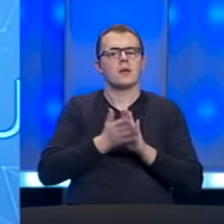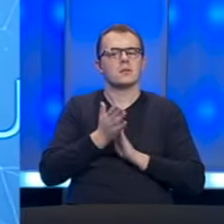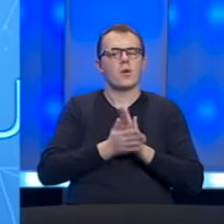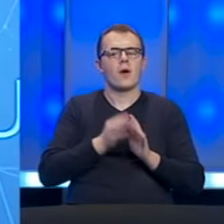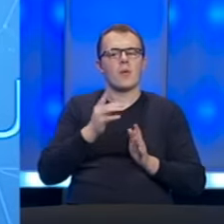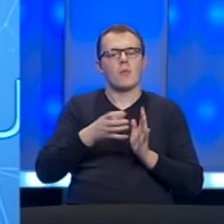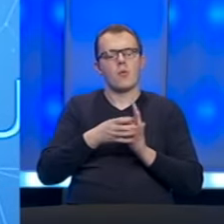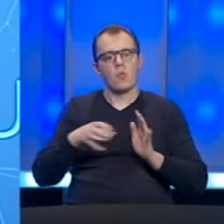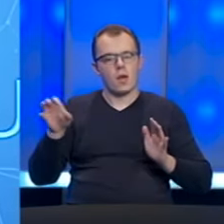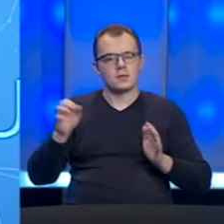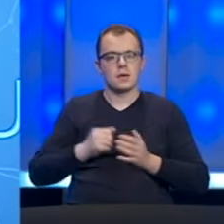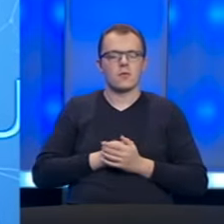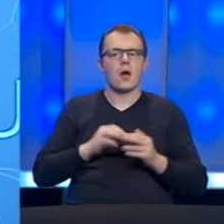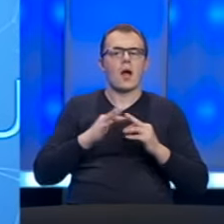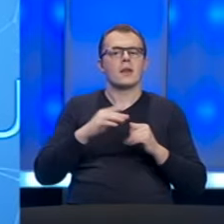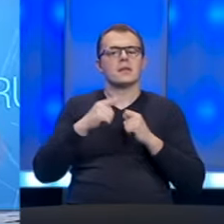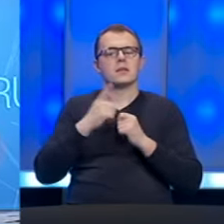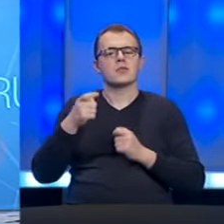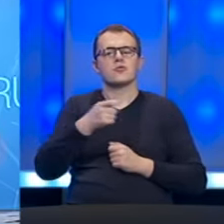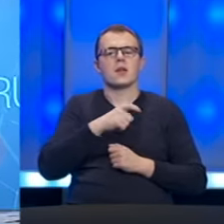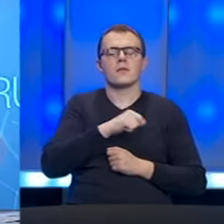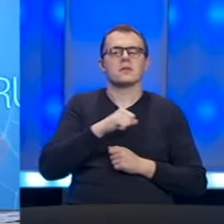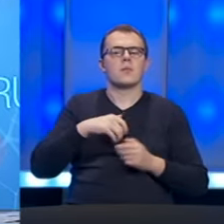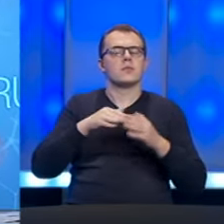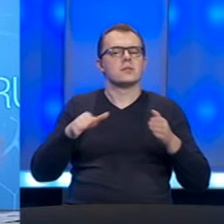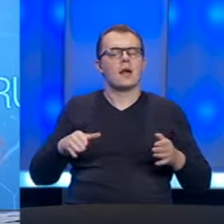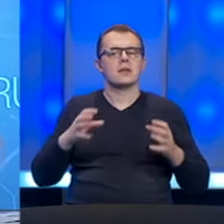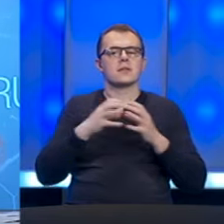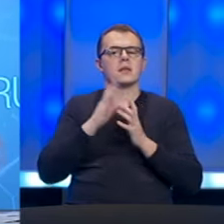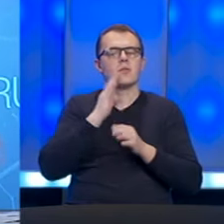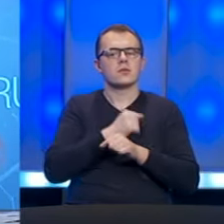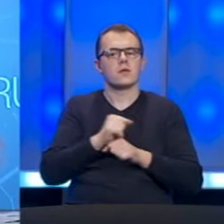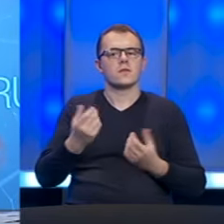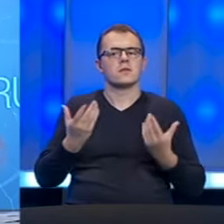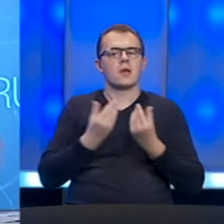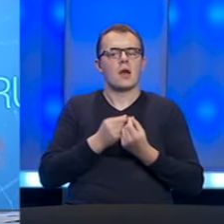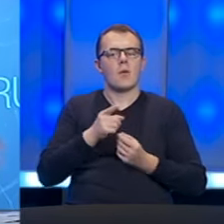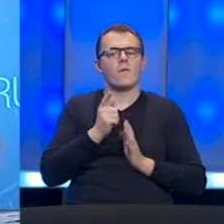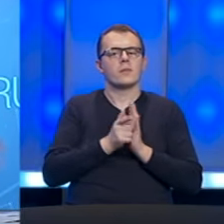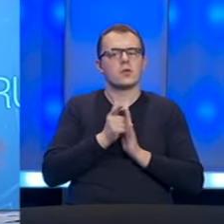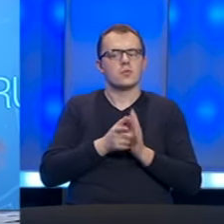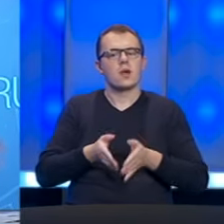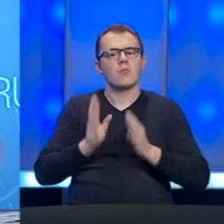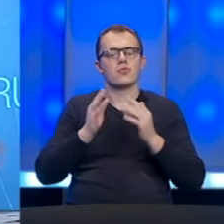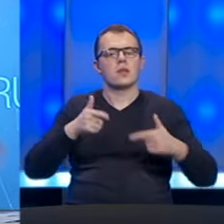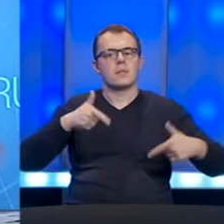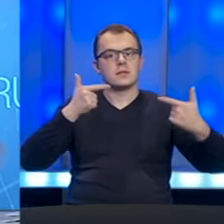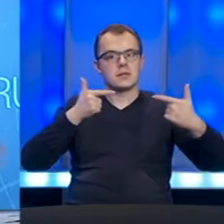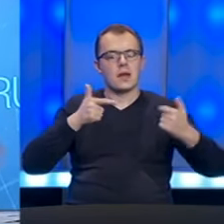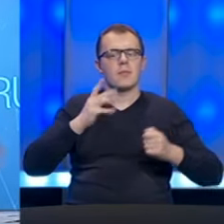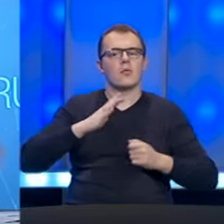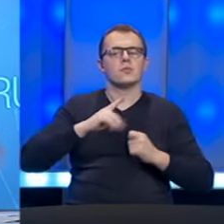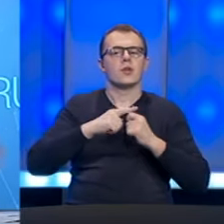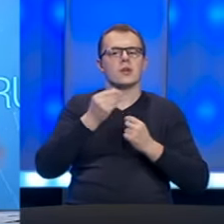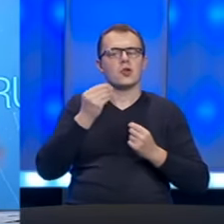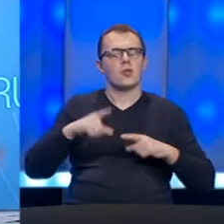u nastavku. Adis Kečo iz Saveza samostalnih sindikata Bosne i Hercegovine sa nama u ovim trenucima putem Skype-a. Gospodine